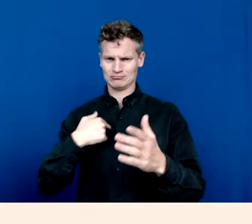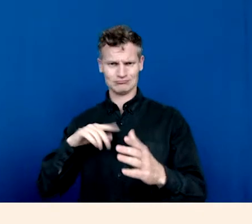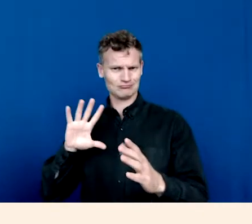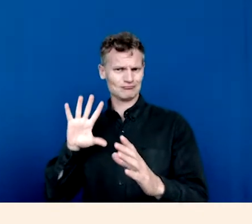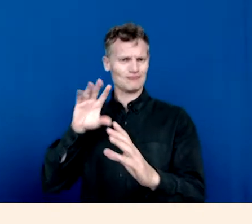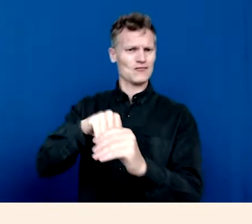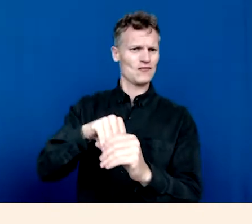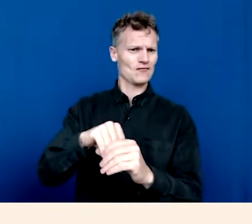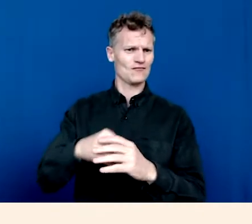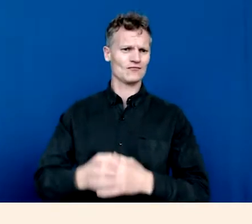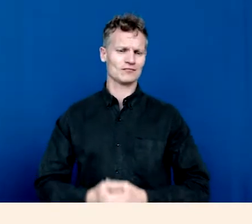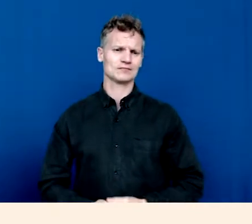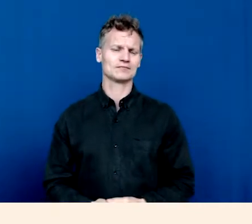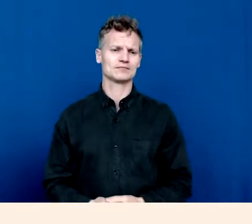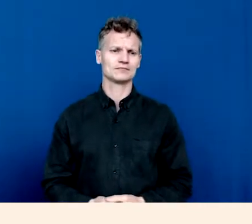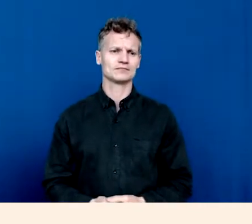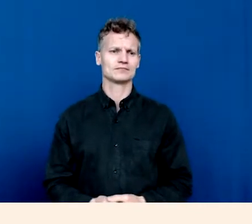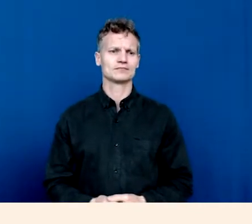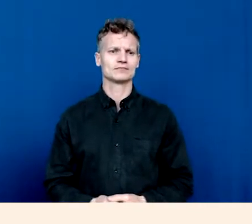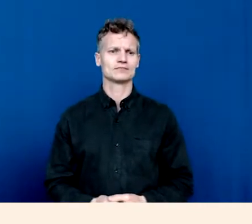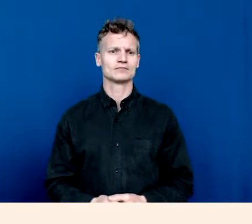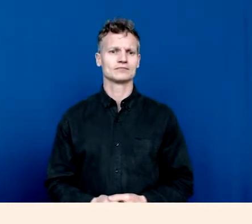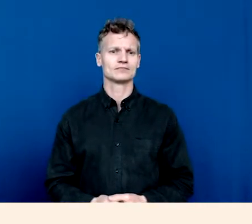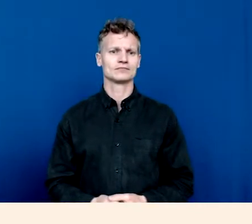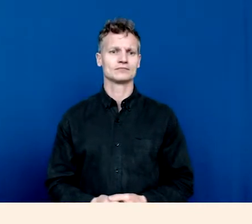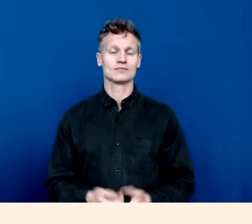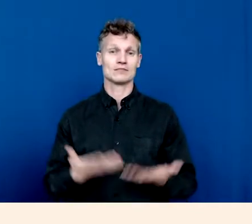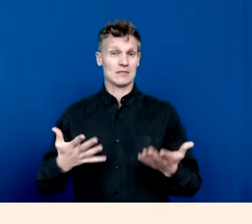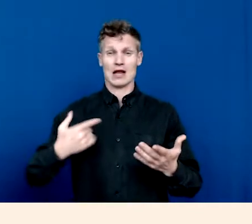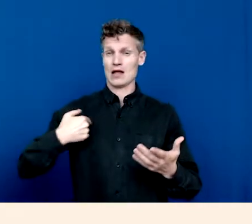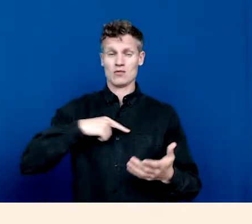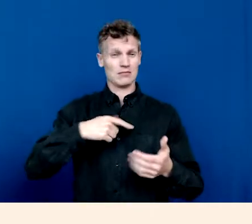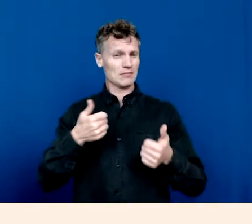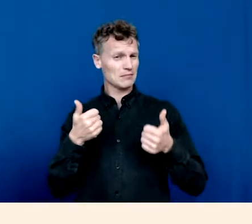Nous sommes les mieux placés pour parler de nos besoins